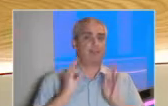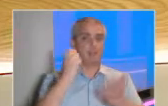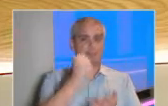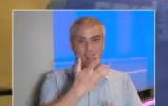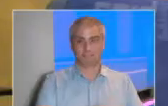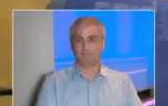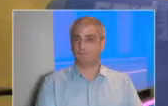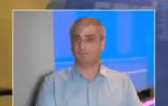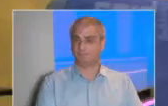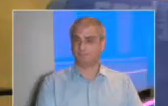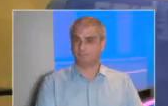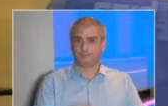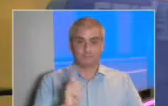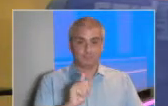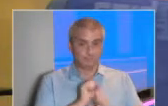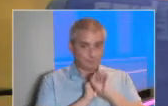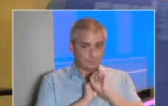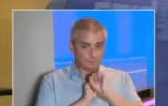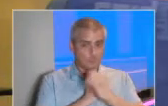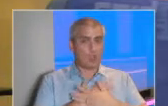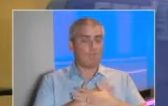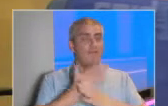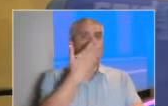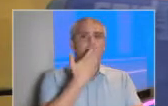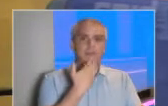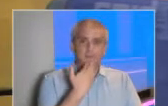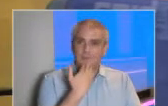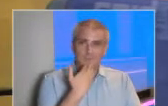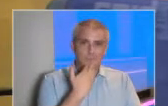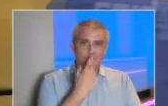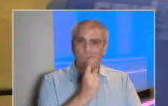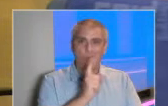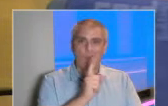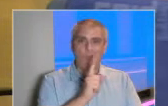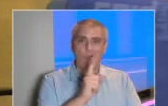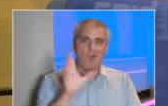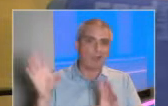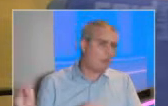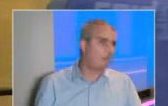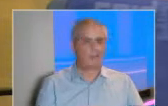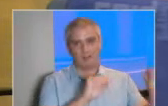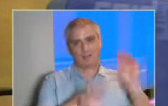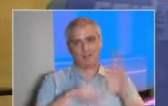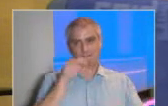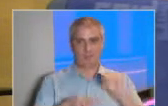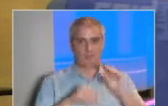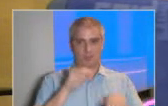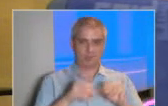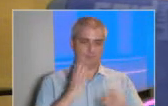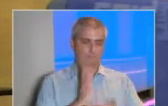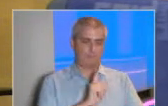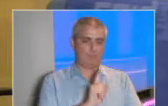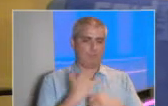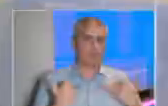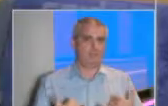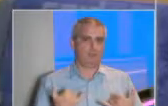הנה. מי שאוהב את מדינת ישראל לא לוקח אותה לבחירות בעת